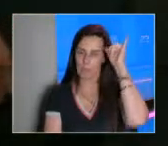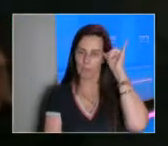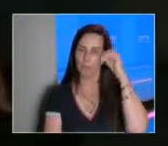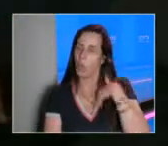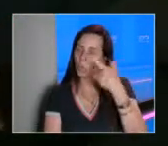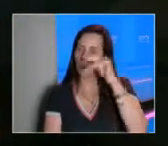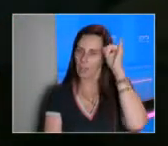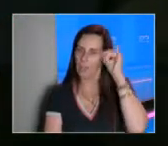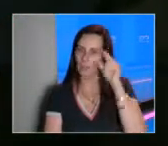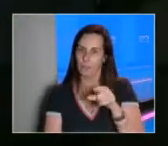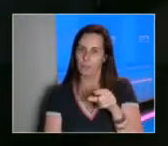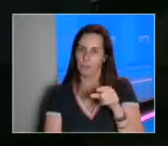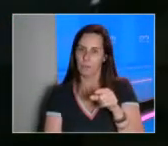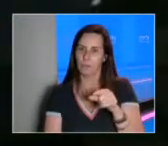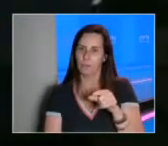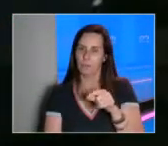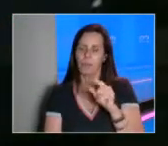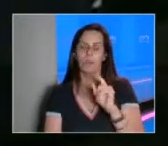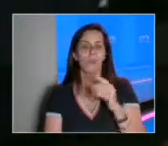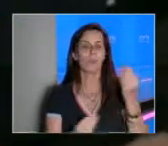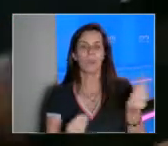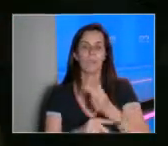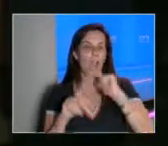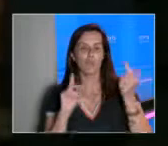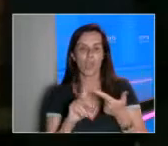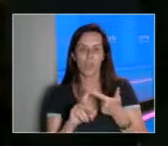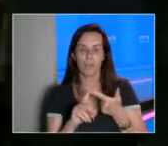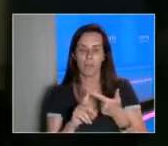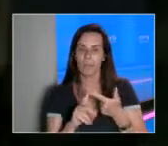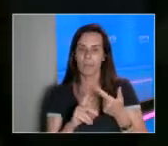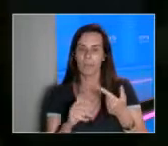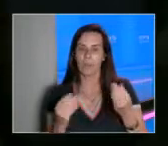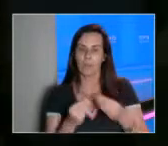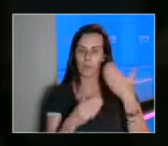ביטחוני למשטר. דבר שני, הדבר האחרון שהירדנים